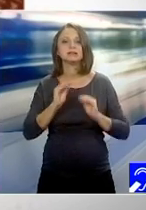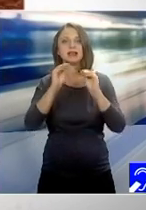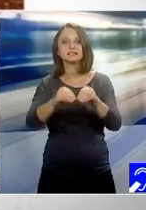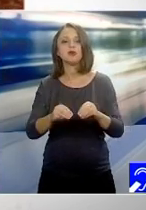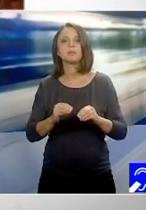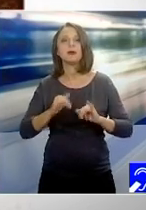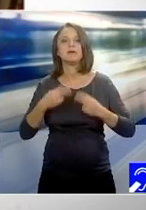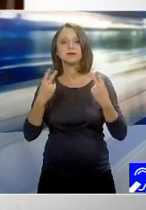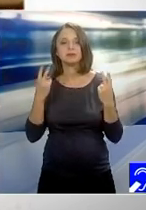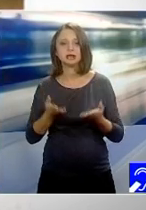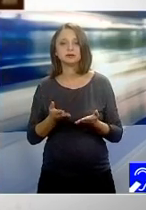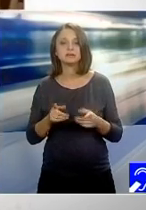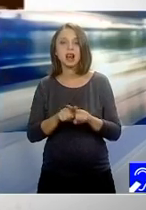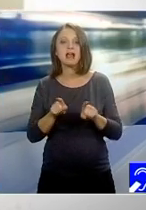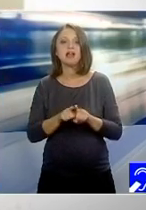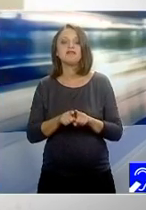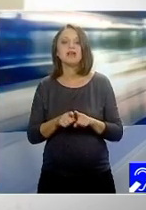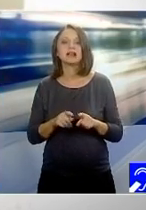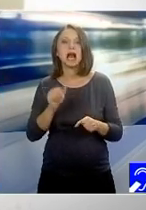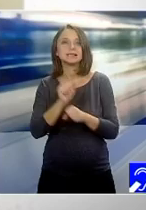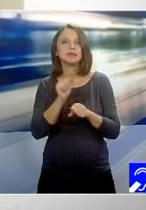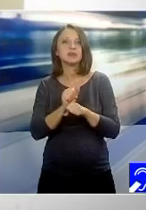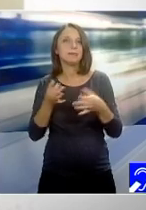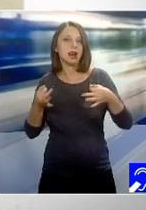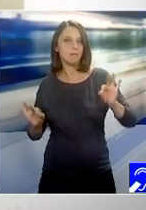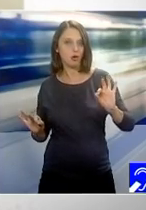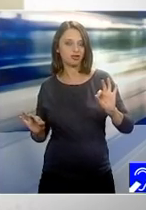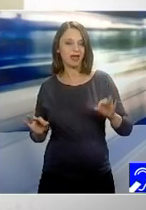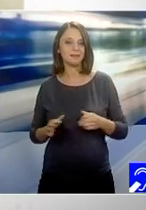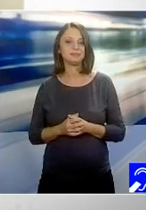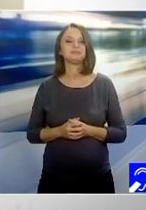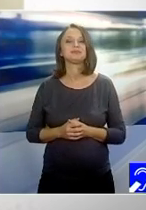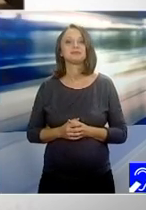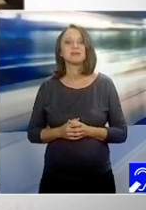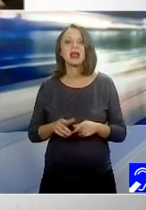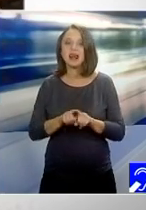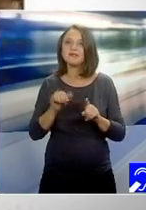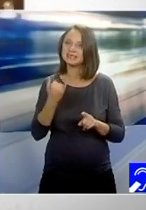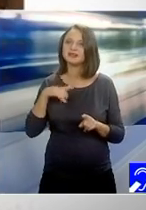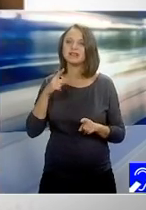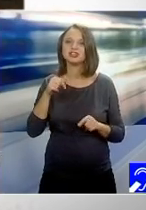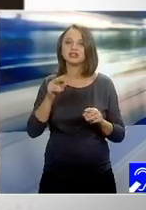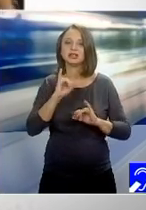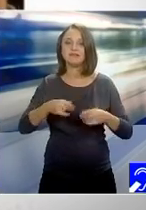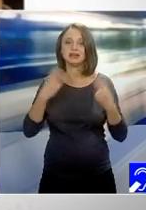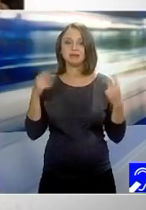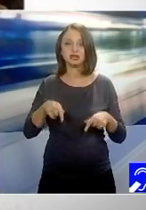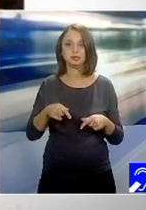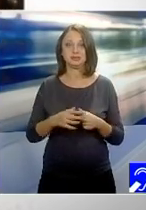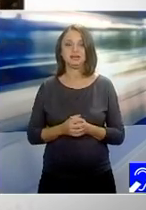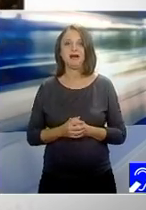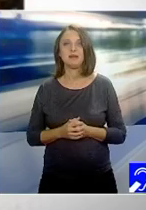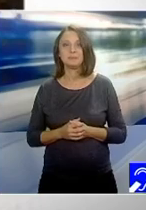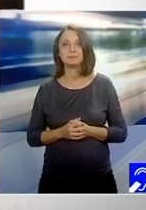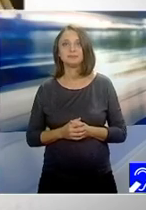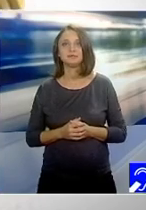acesta exact cum este și Fashion Week, un eveniment de tradiție, așa să fie și Atypic Beauty, iar prin Atypic Beauty